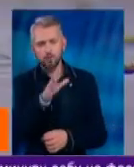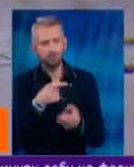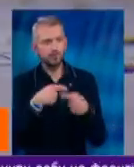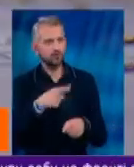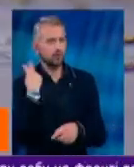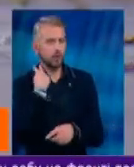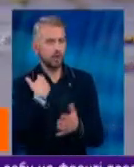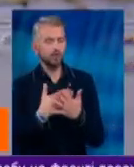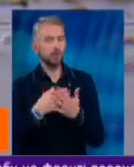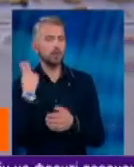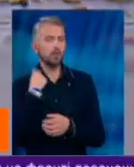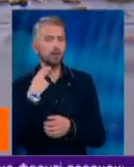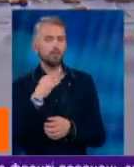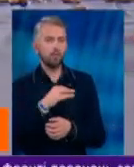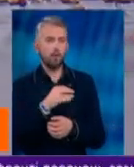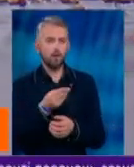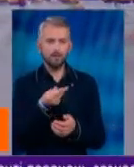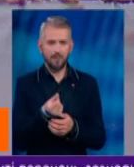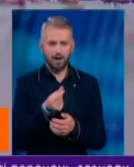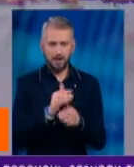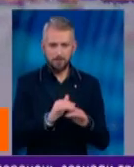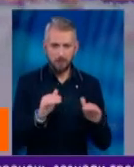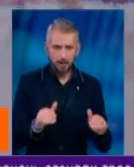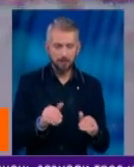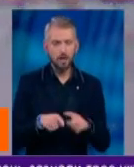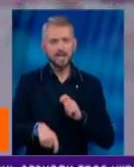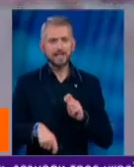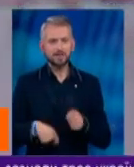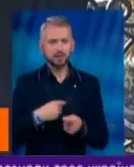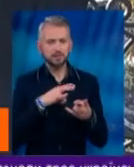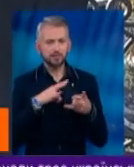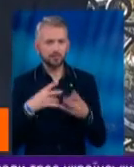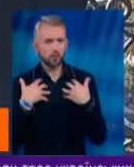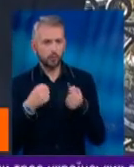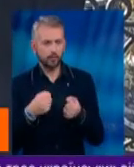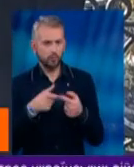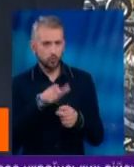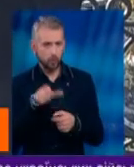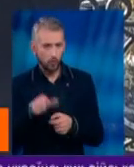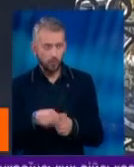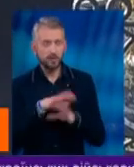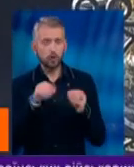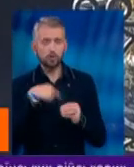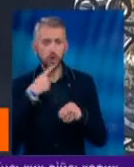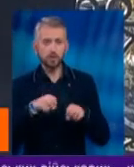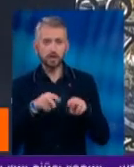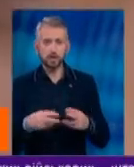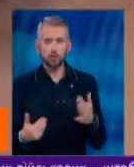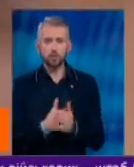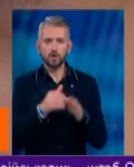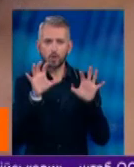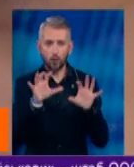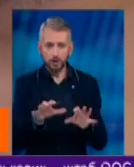борги, наприклад, заборгованість по аліментах чи збитки, завдані здоров'ю стороннім особам. Тож, загалом, відзначають експерти, новий кодекс –